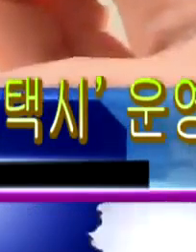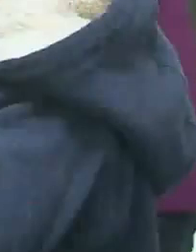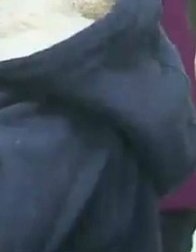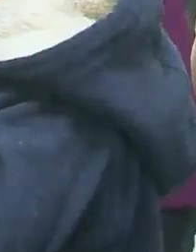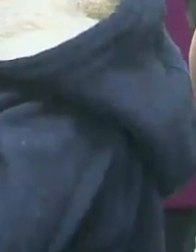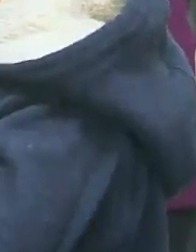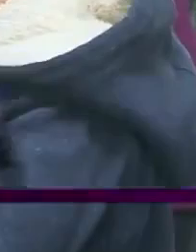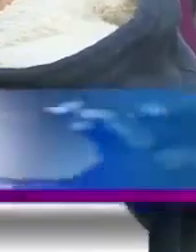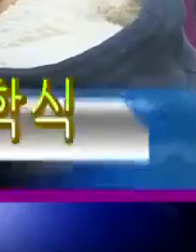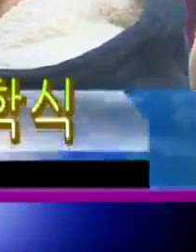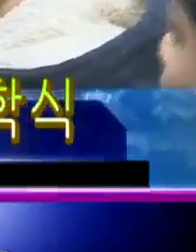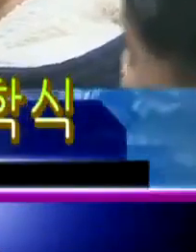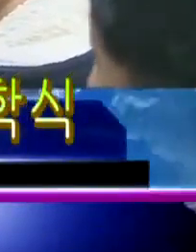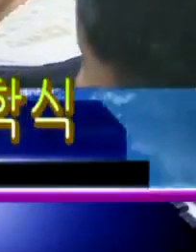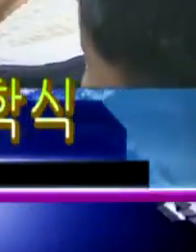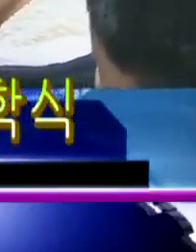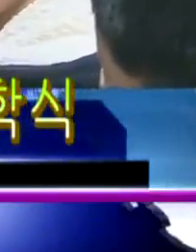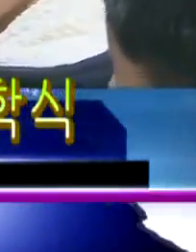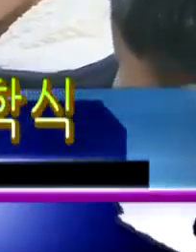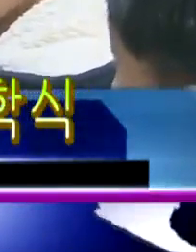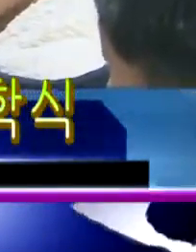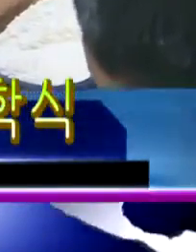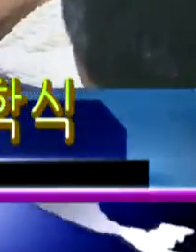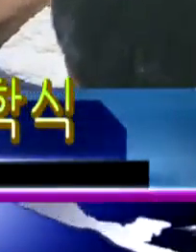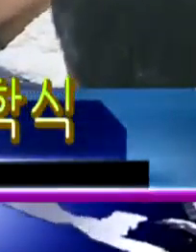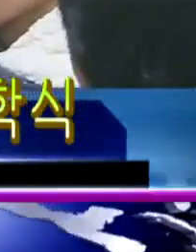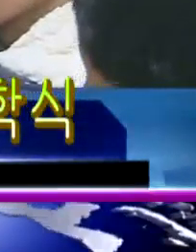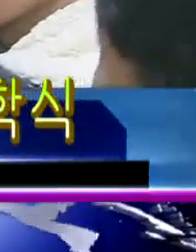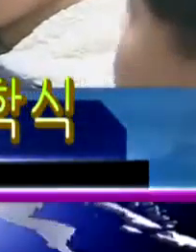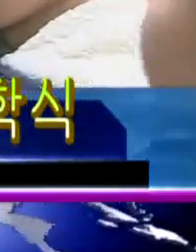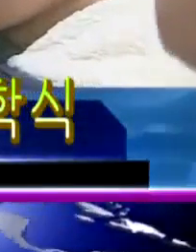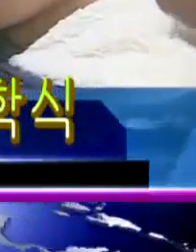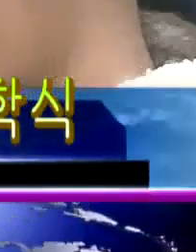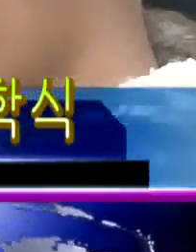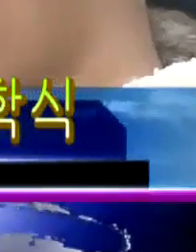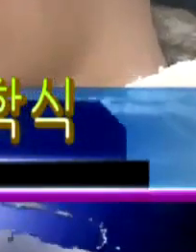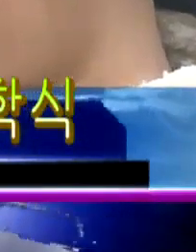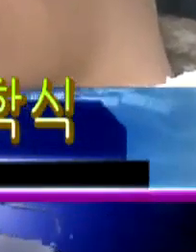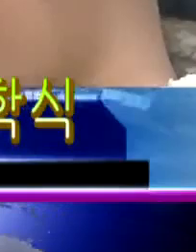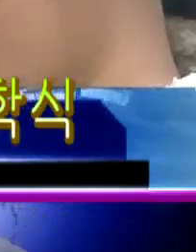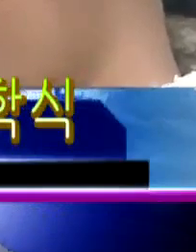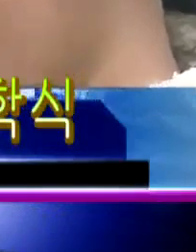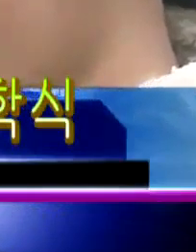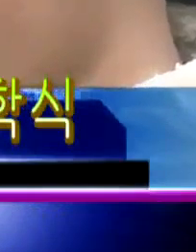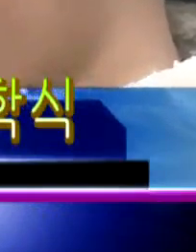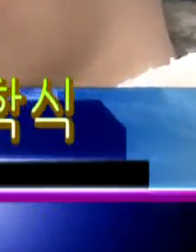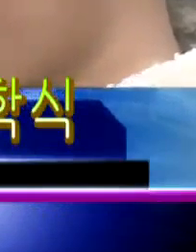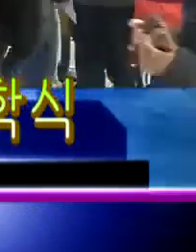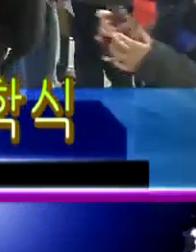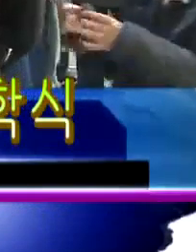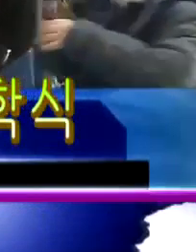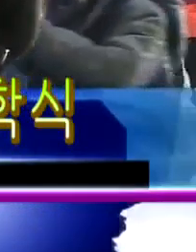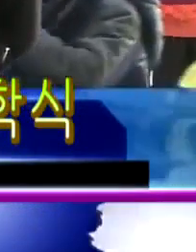운영합니다. 가전제품이나 전자기기들을 네트워크로 연결해 작동시키는 사물인터넷 분야 인재 양성을 위해